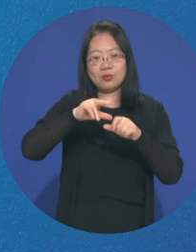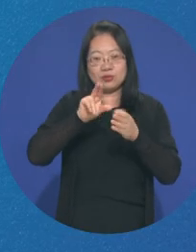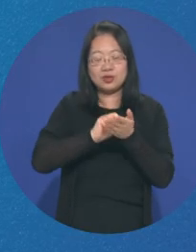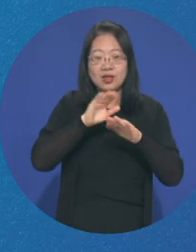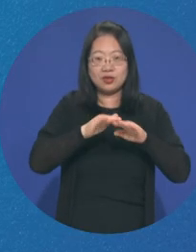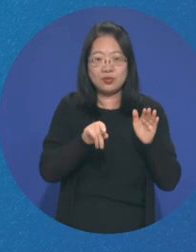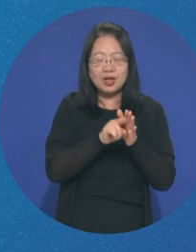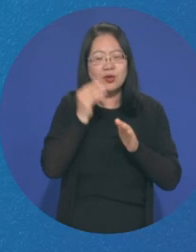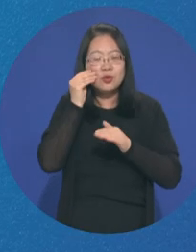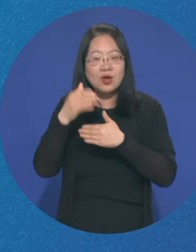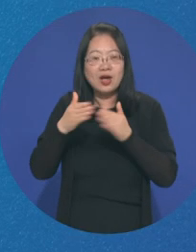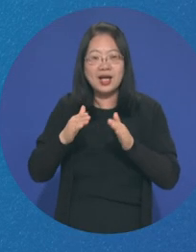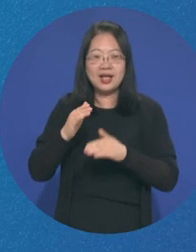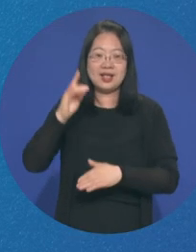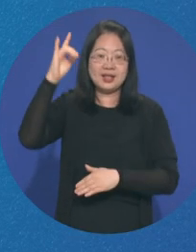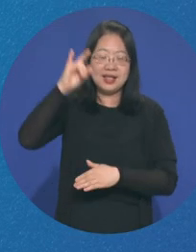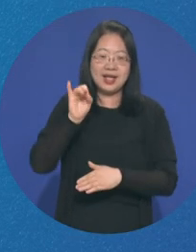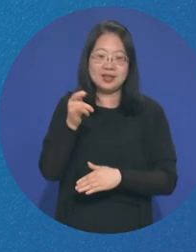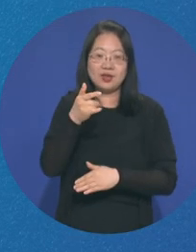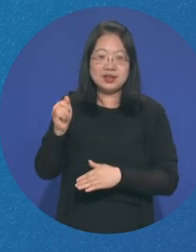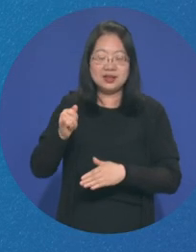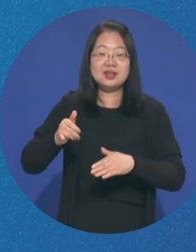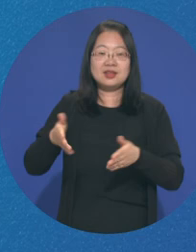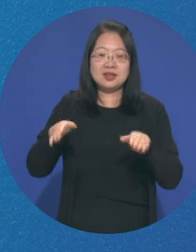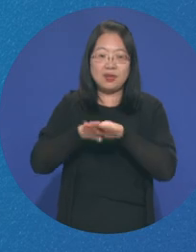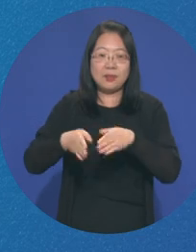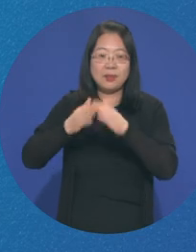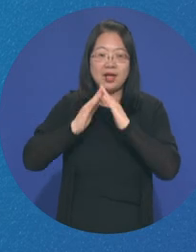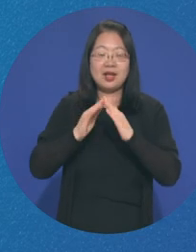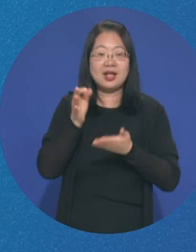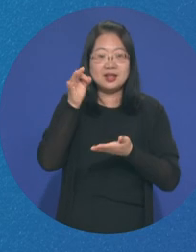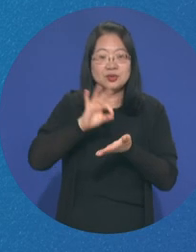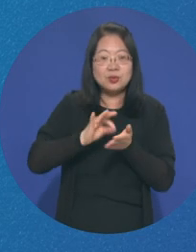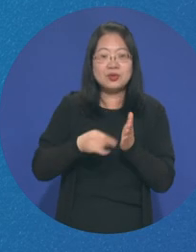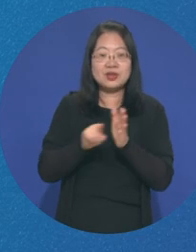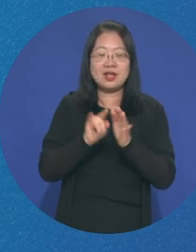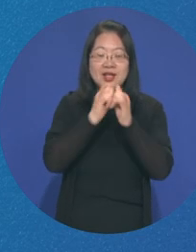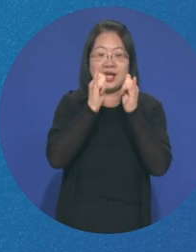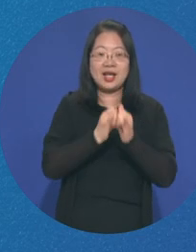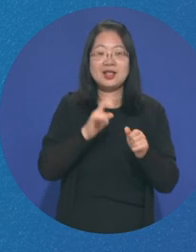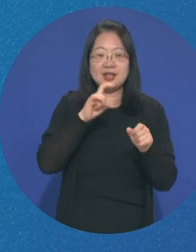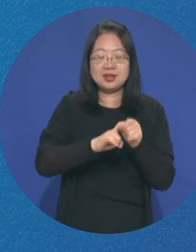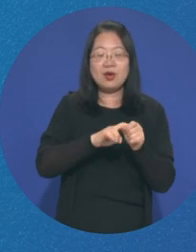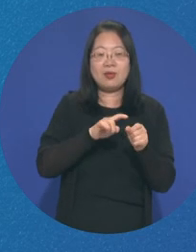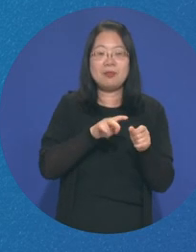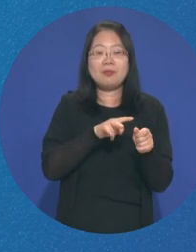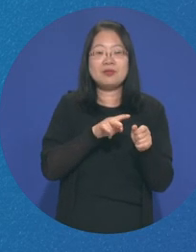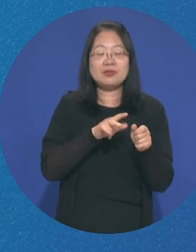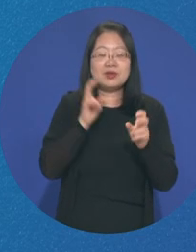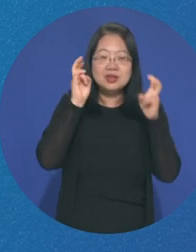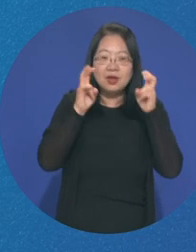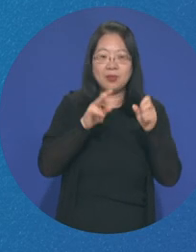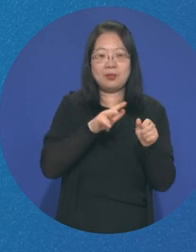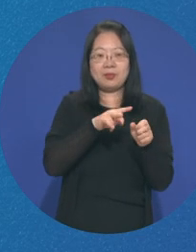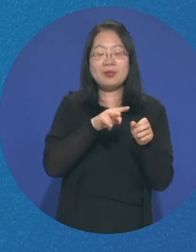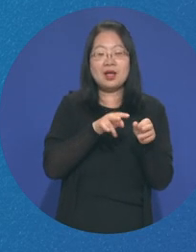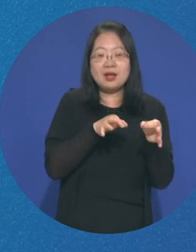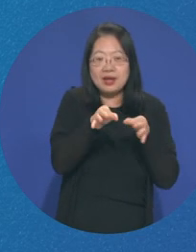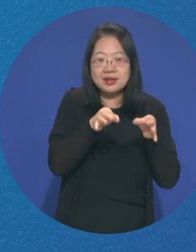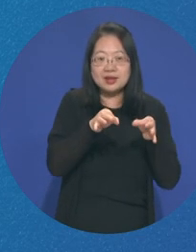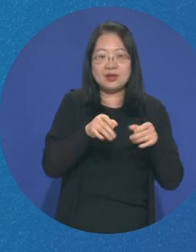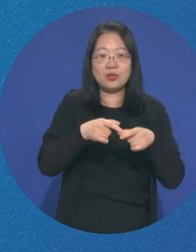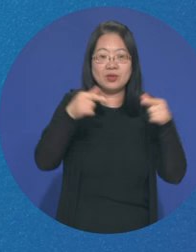문제 해결을 위해 유휴공간에 태양광 발전 설비를 설치하고 가치 소비를 위한 사회적 기업 마켓을 확대,